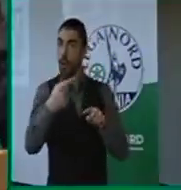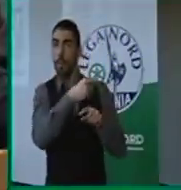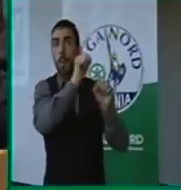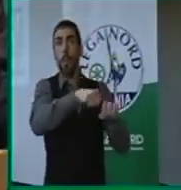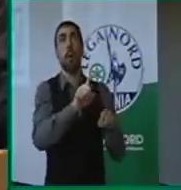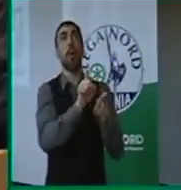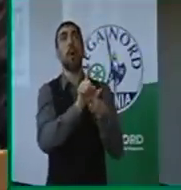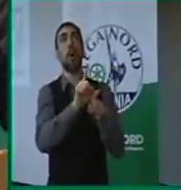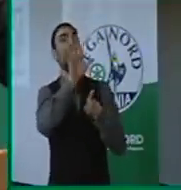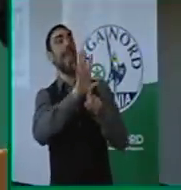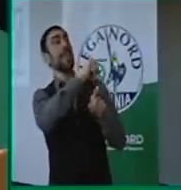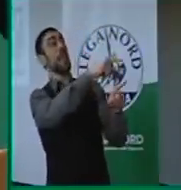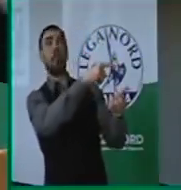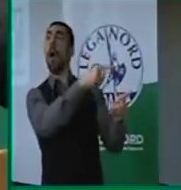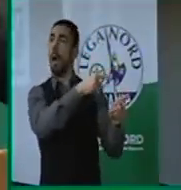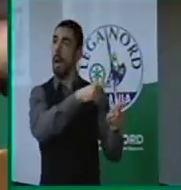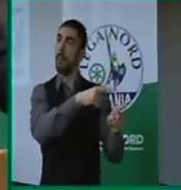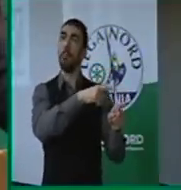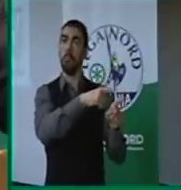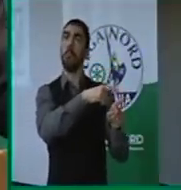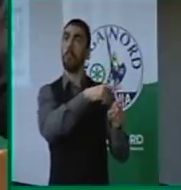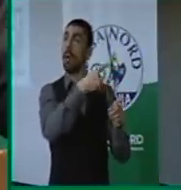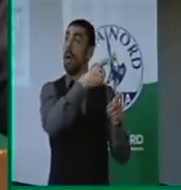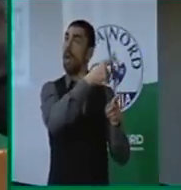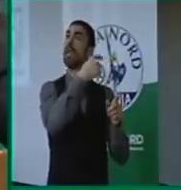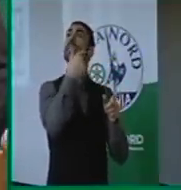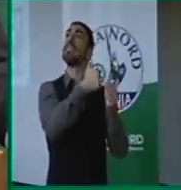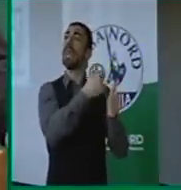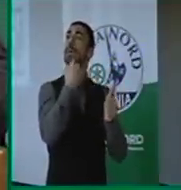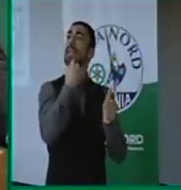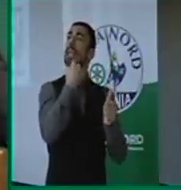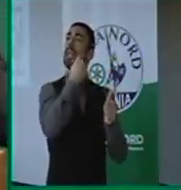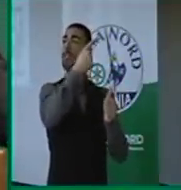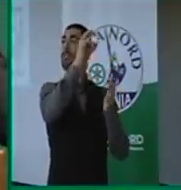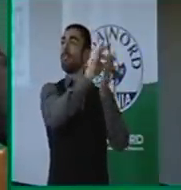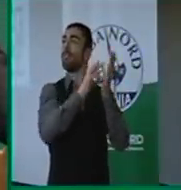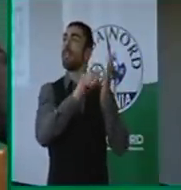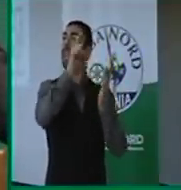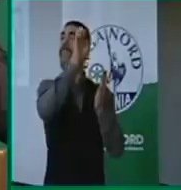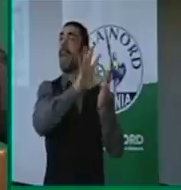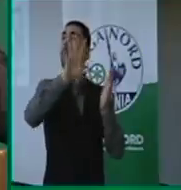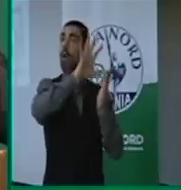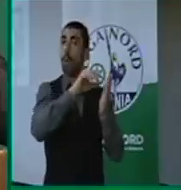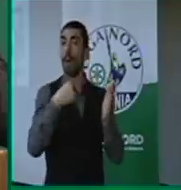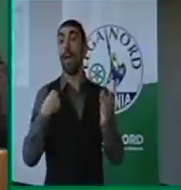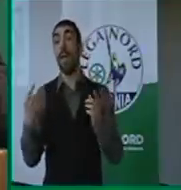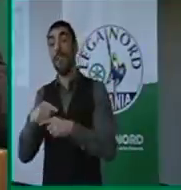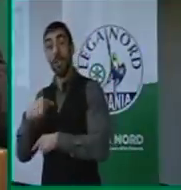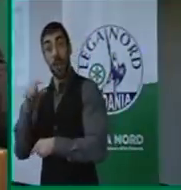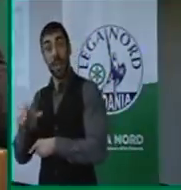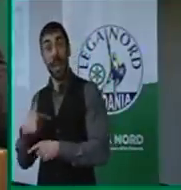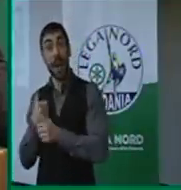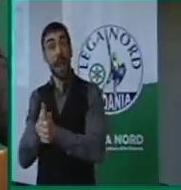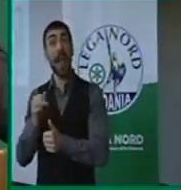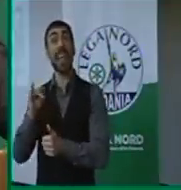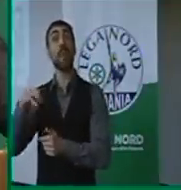essere presi come bell'esempio eh Vedi che loro seguono quello che diciamo noi e vanno bene voi in fila a pagare la Mini IMU